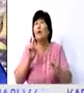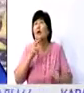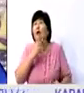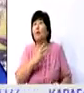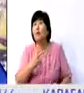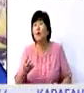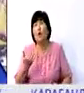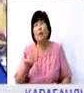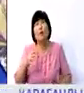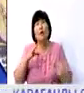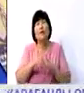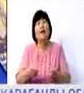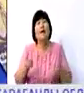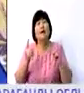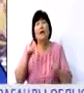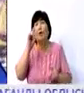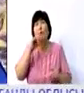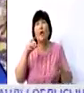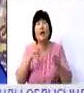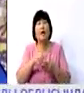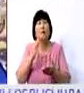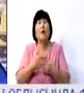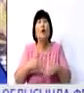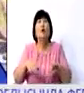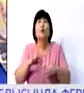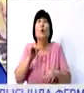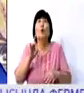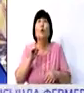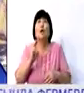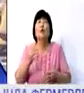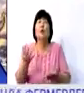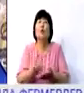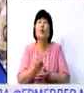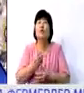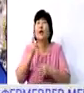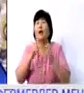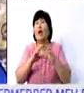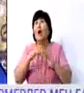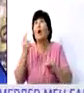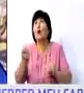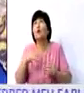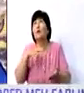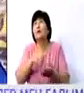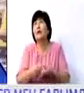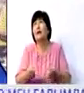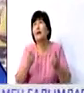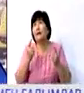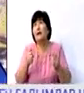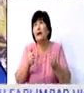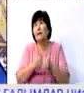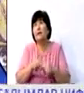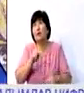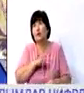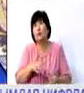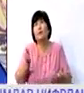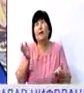көрдік. Оның ішінде ірі мұнай компаниялары бар. Сондай ақ уран өндіруші кәсіпорындар мен ауыл шаруашылығымен айналысатын ірі серіктестіктердің